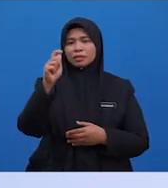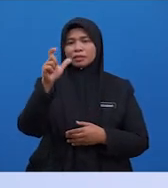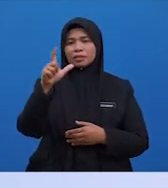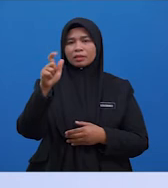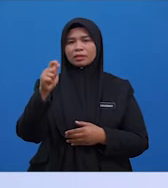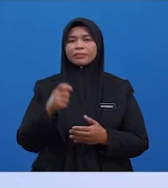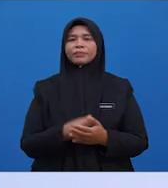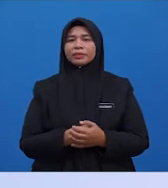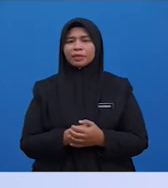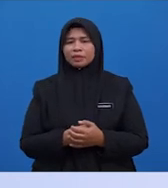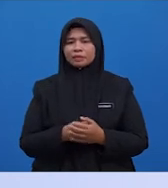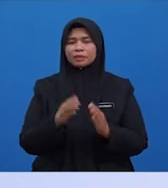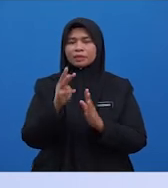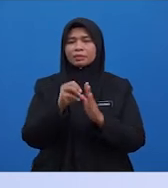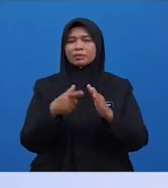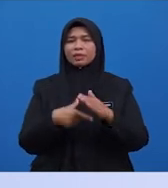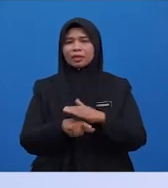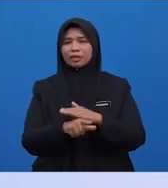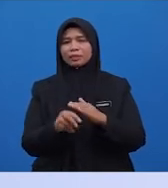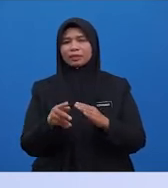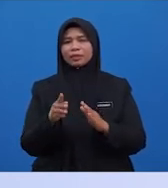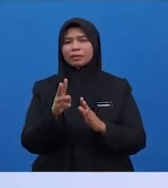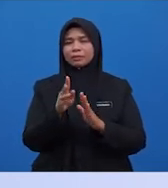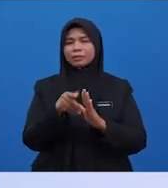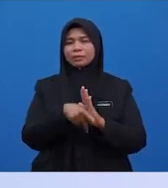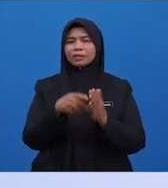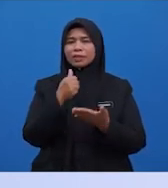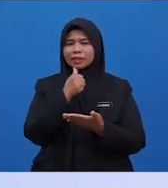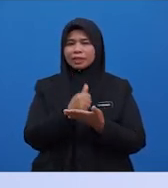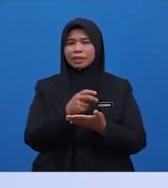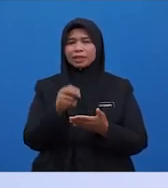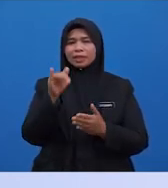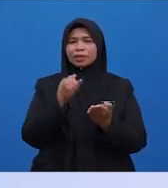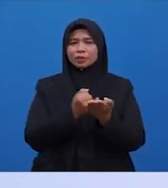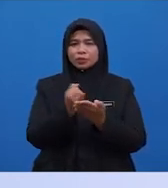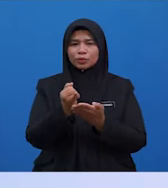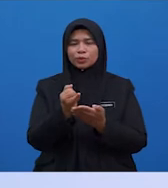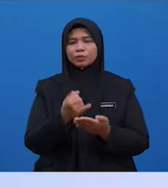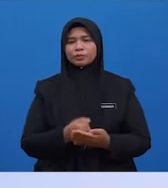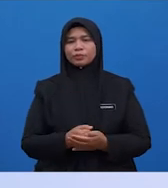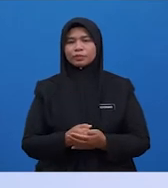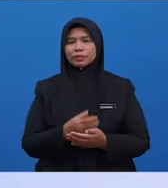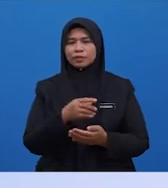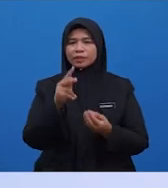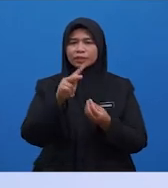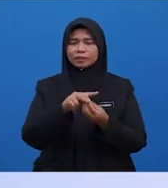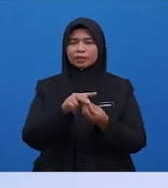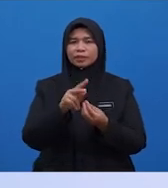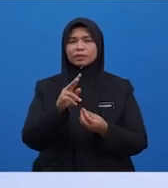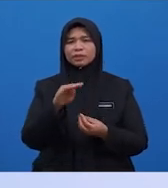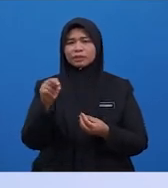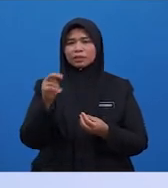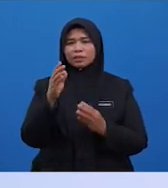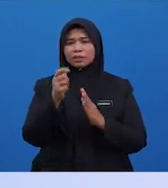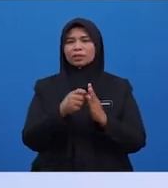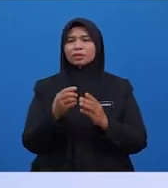baik mestilah melibatkan penilaian yang jujur terhadap program latihan dan kesannya